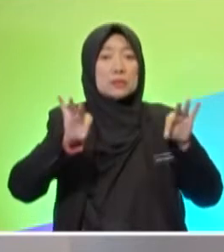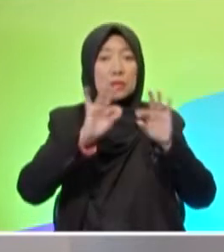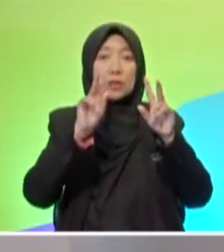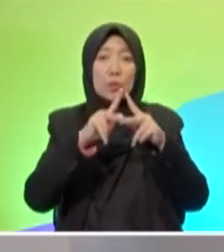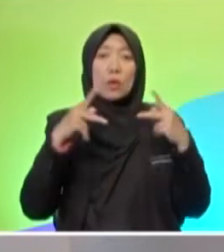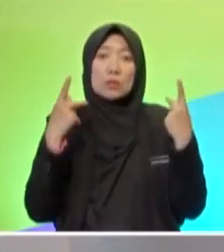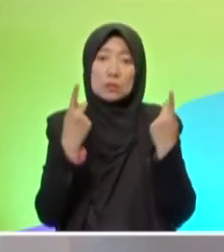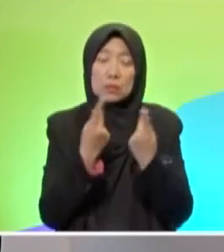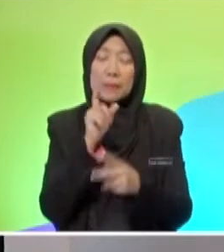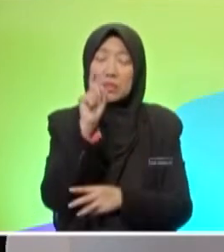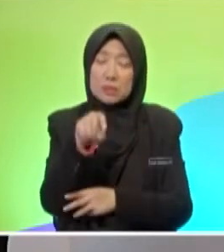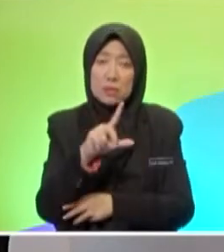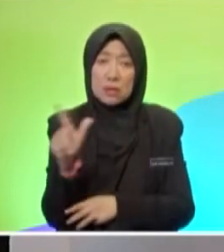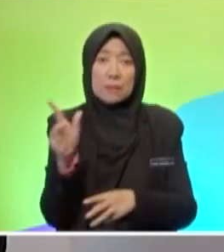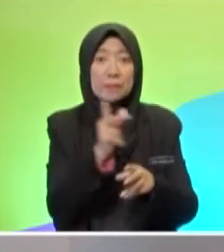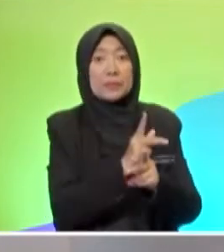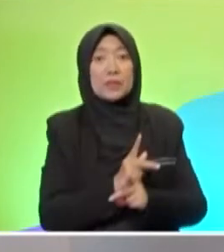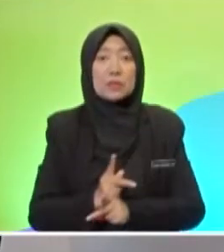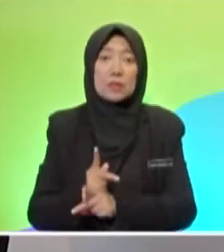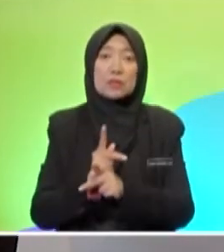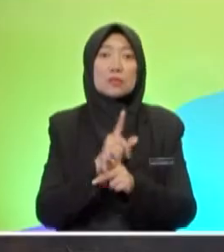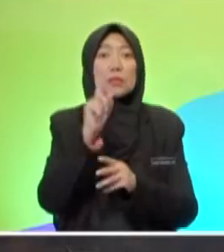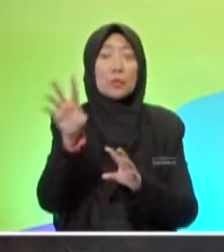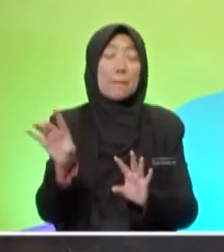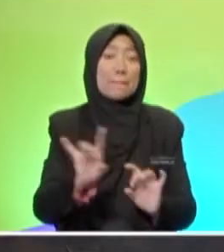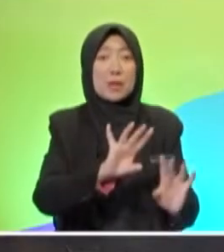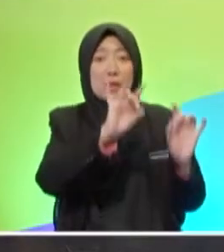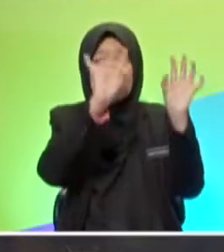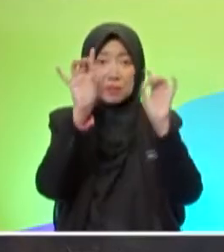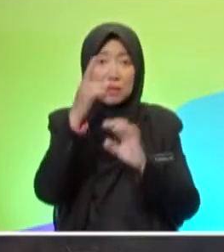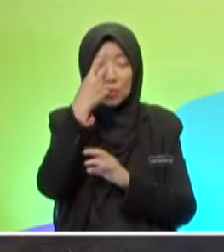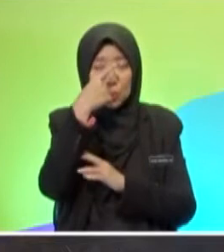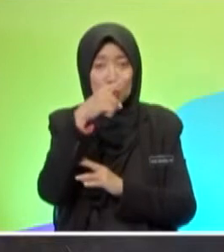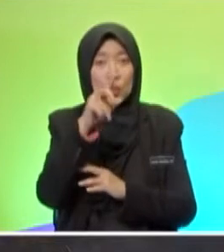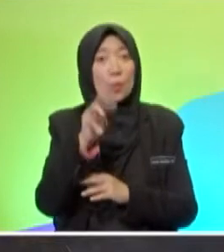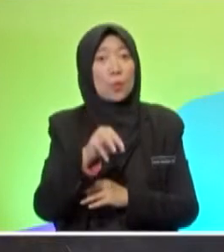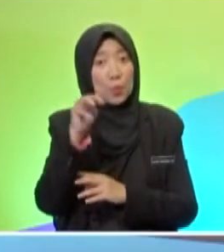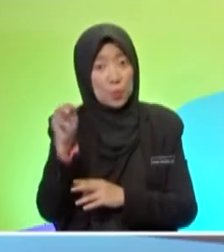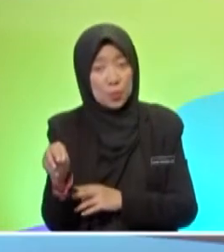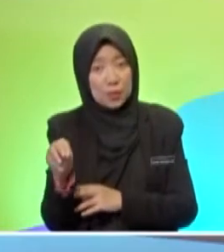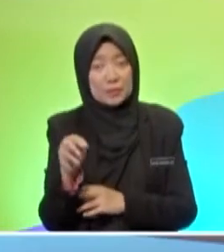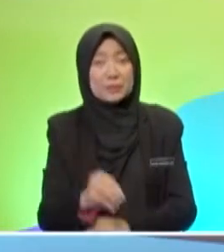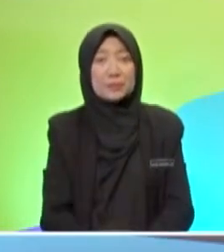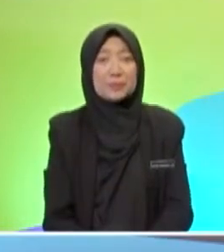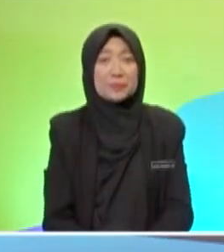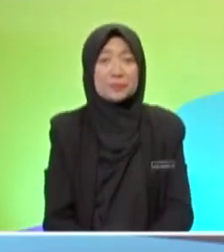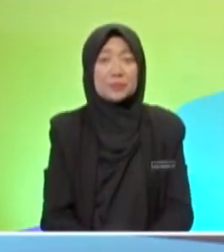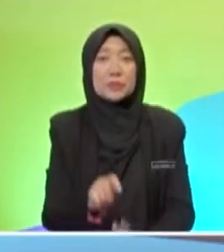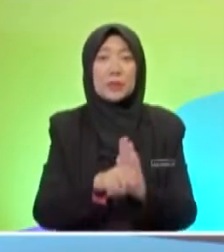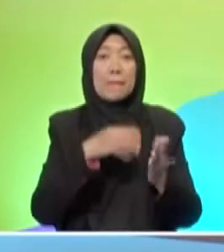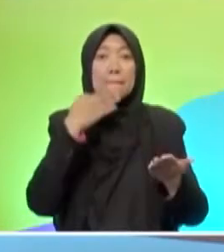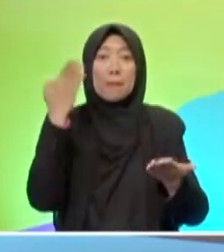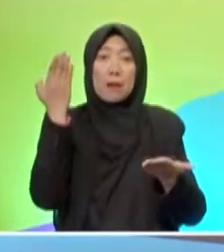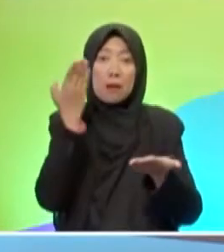dijaga jangan nabrak kendaraan kita bagi suatu benteng mencapai kematangan sosial slow by laxman